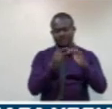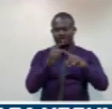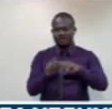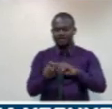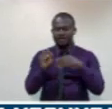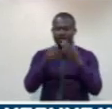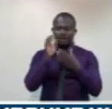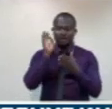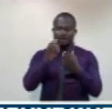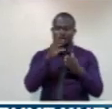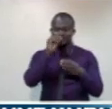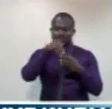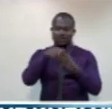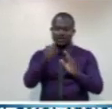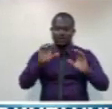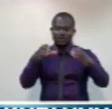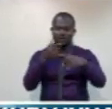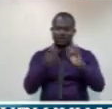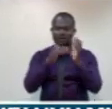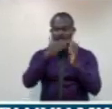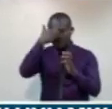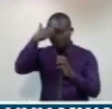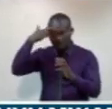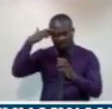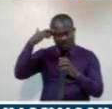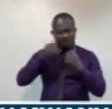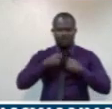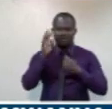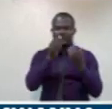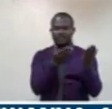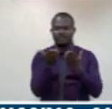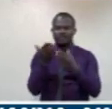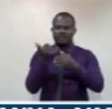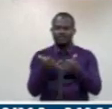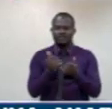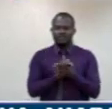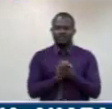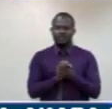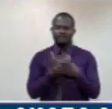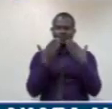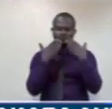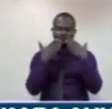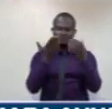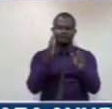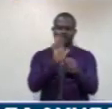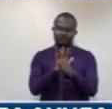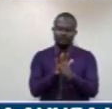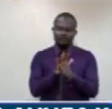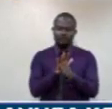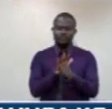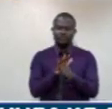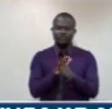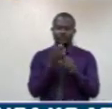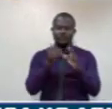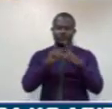zitandukanye zizavugirwa muri iri huriro ariko n'impamvu u Rwanda rugiye kuryakira kuri inshuro. Murakoze cyane. Ngira ngo